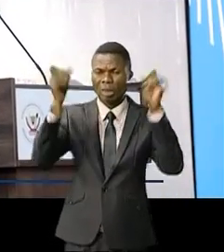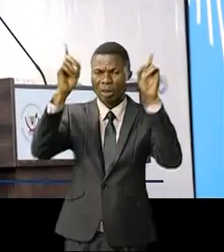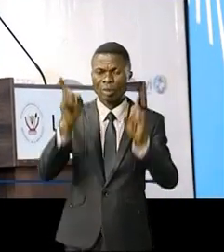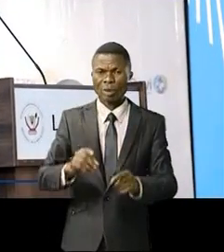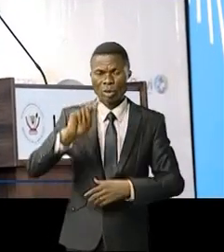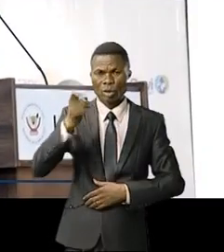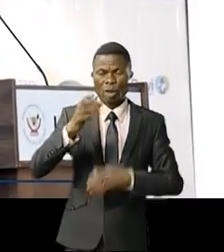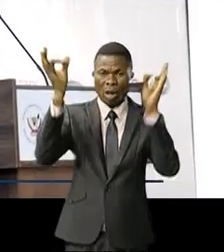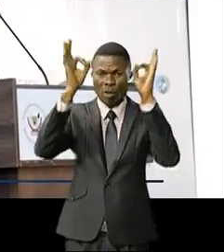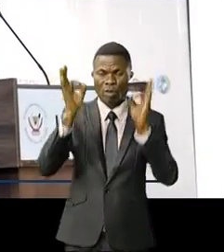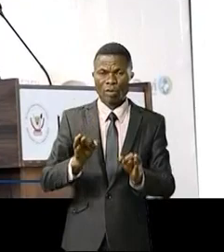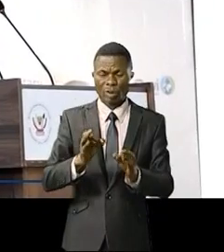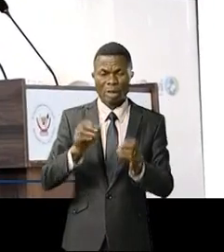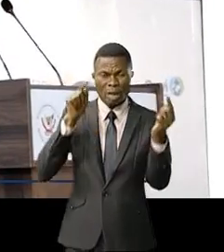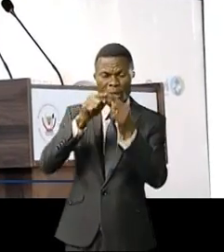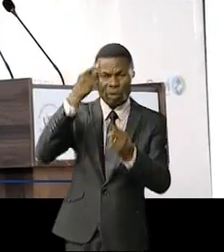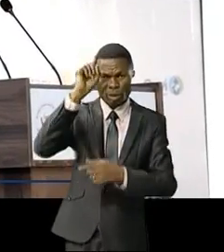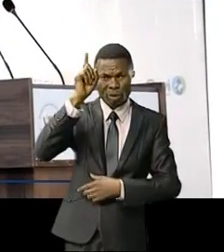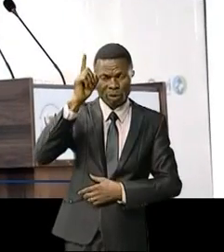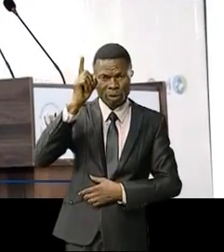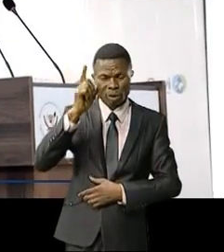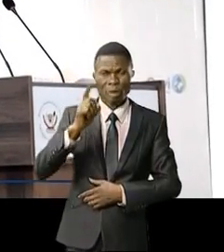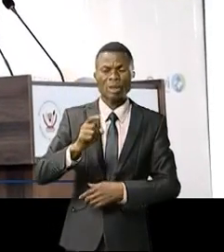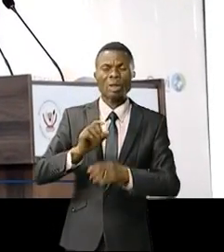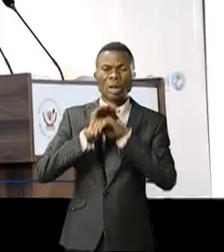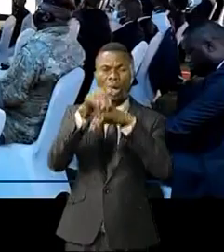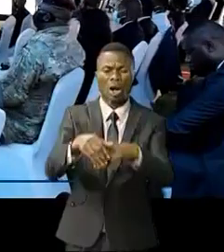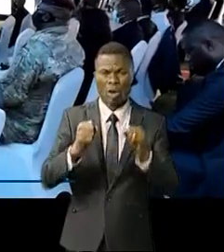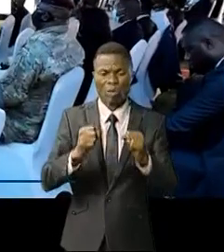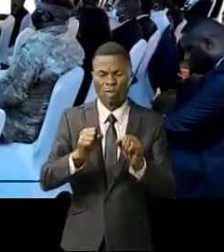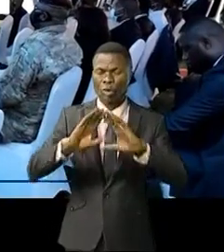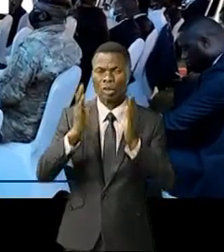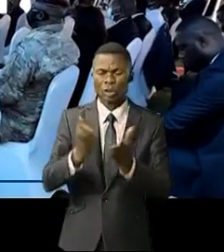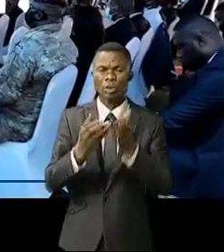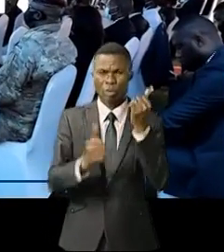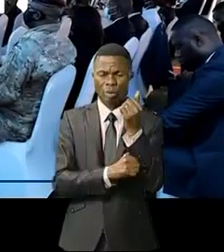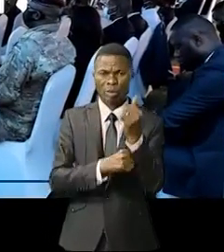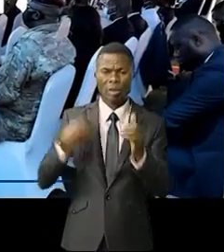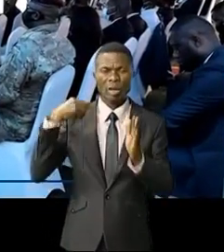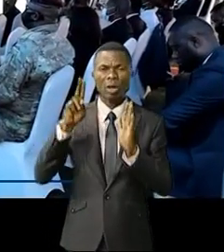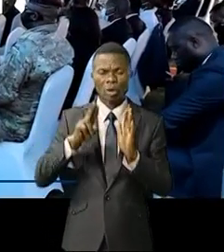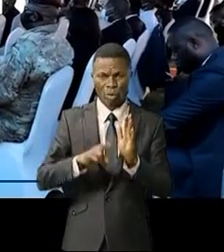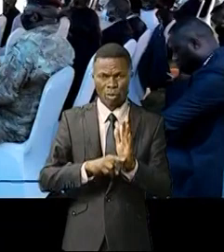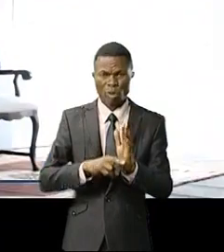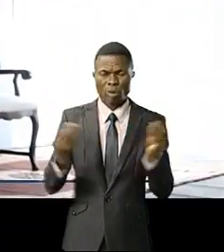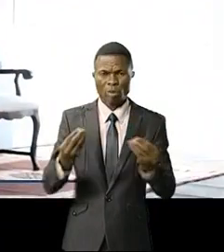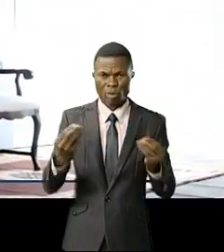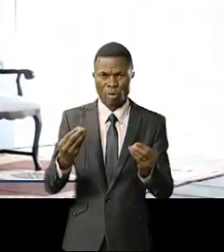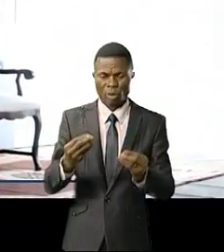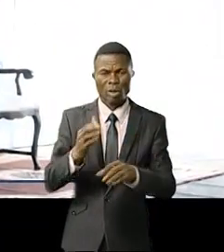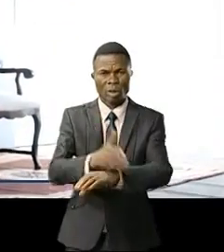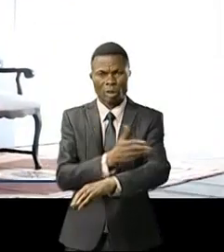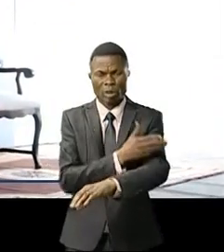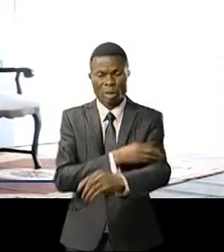forum vise entre autres objectifs de maintenir l'engagement des partenaires et du gouvernement en vue de faire progresser